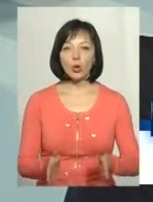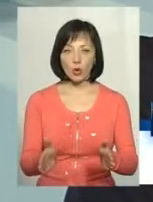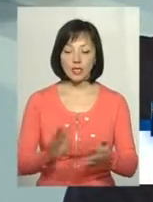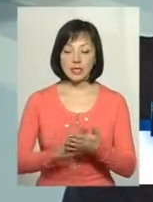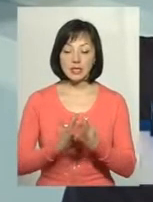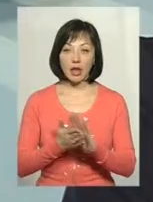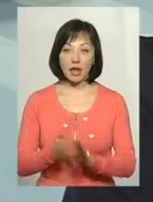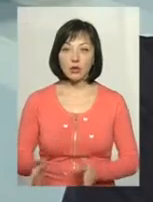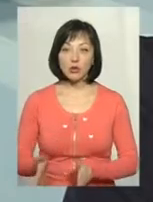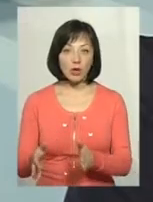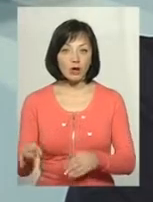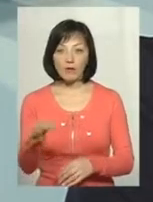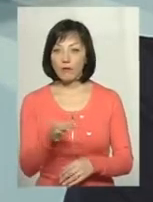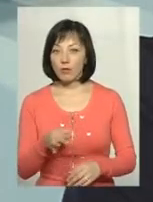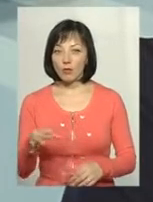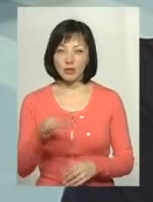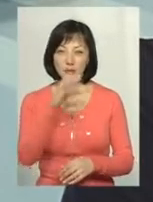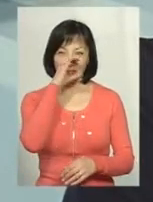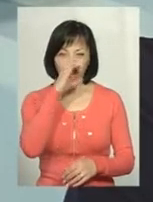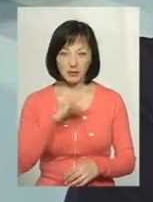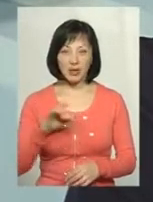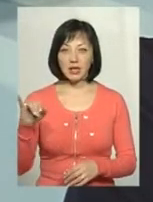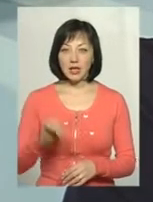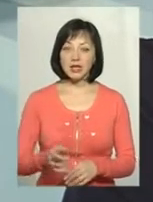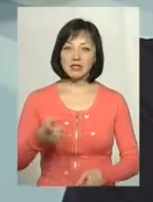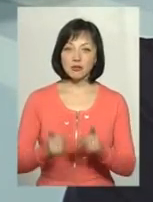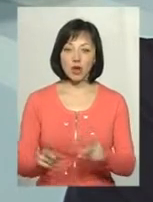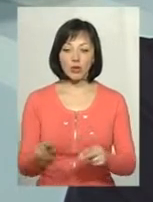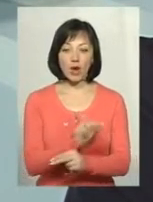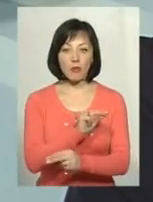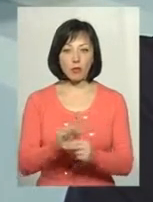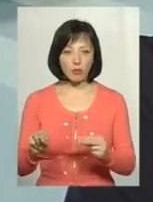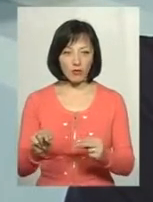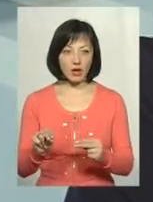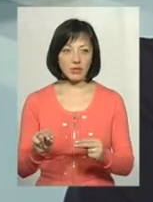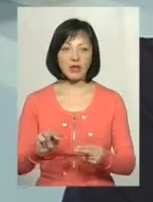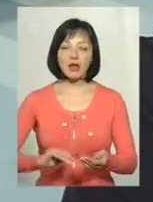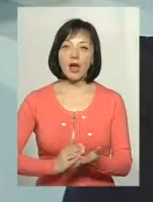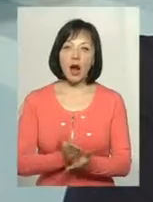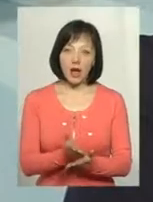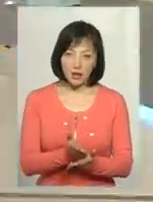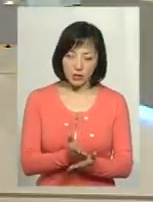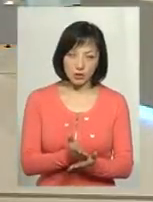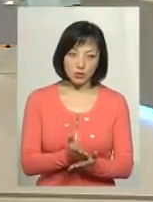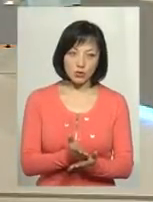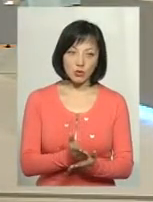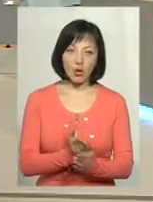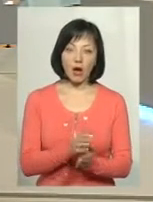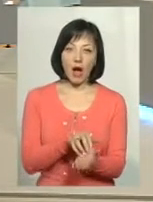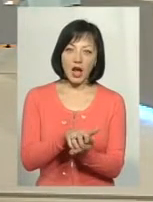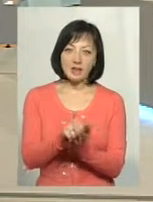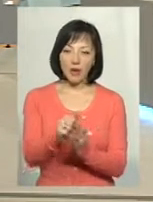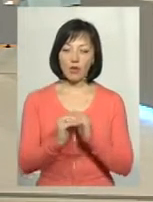Стан доріг вкрай негативний, і, звичайно, ремонтувати їх якісно